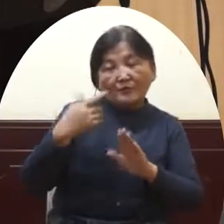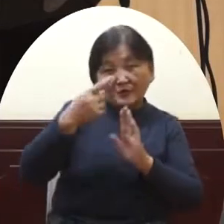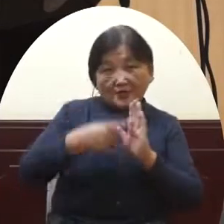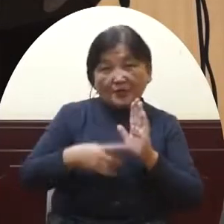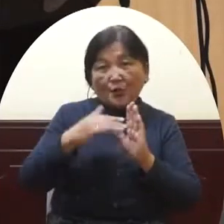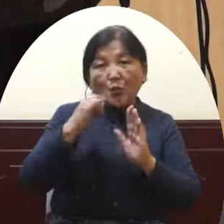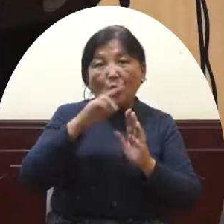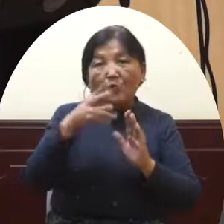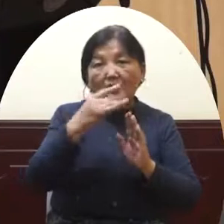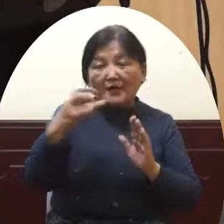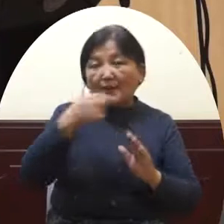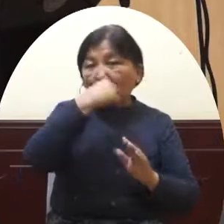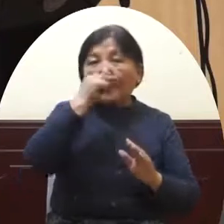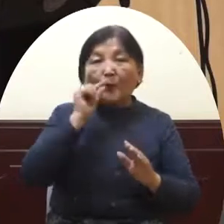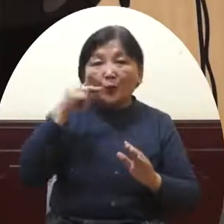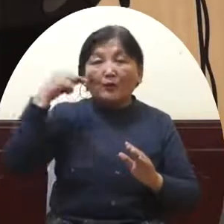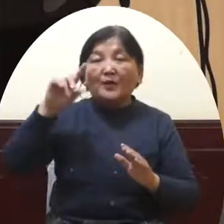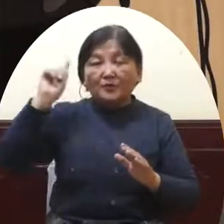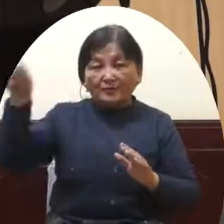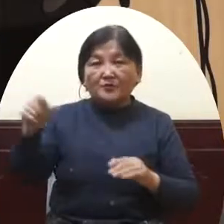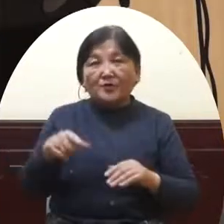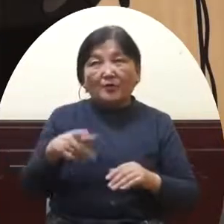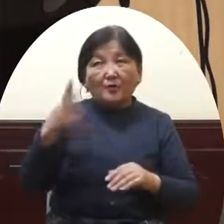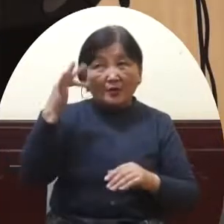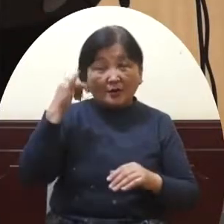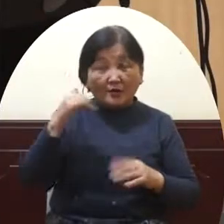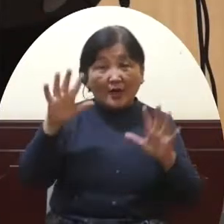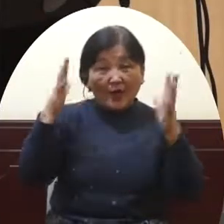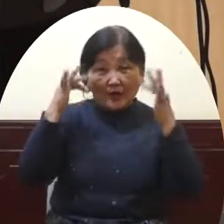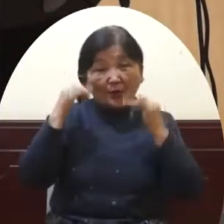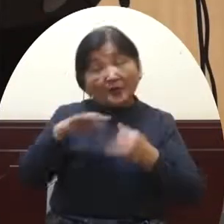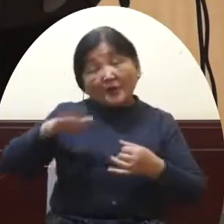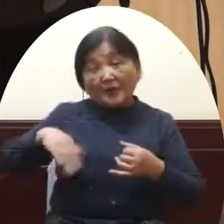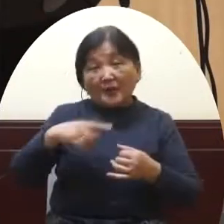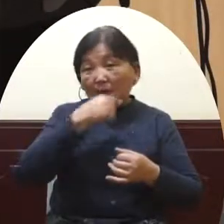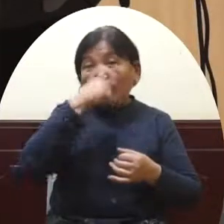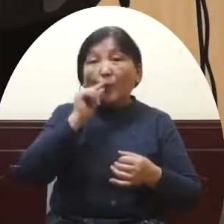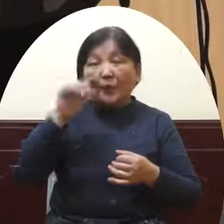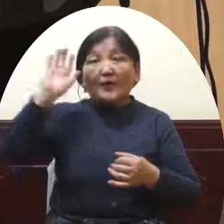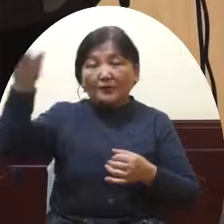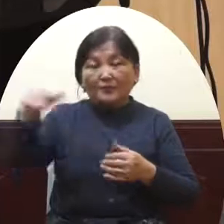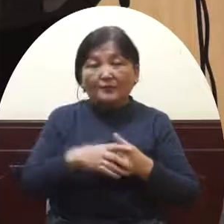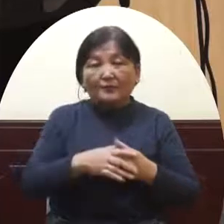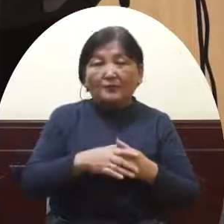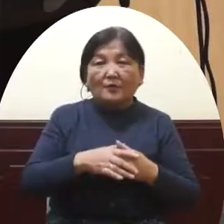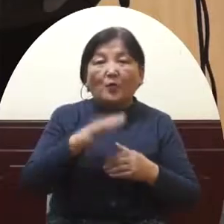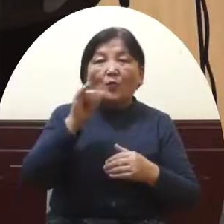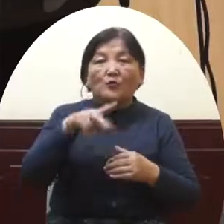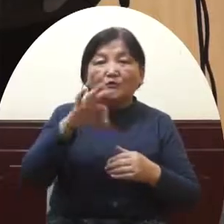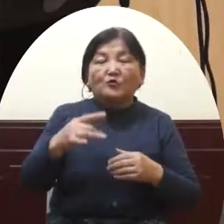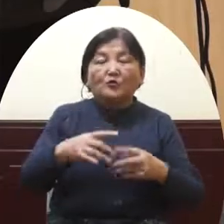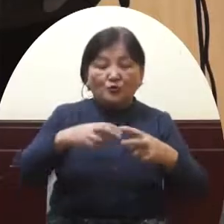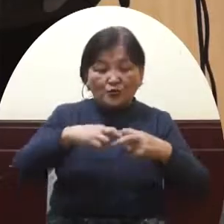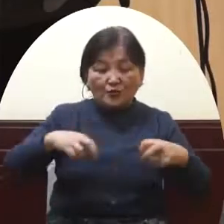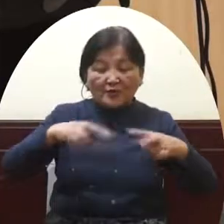би Украинд яваад ирлээ. Тэгээд одоо ахаад явах 10 хоногийн дараа явна. Тэгээд тэнд ингээд улс төр судлаачдын